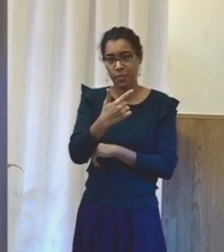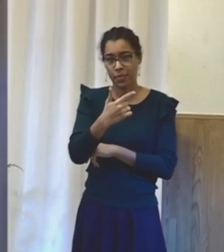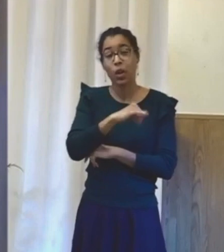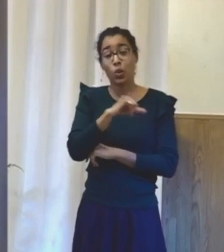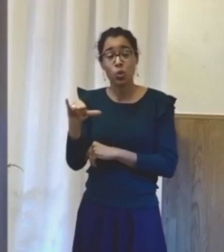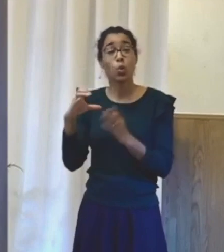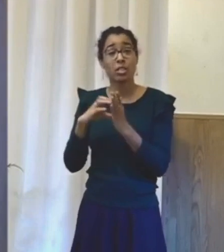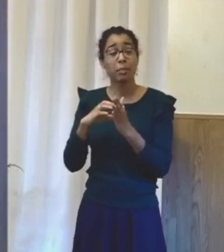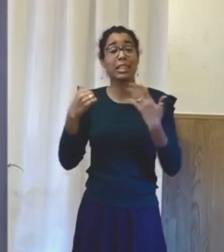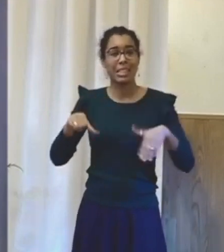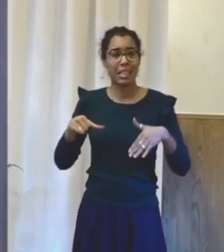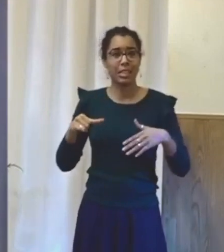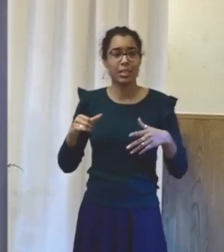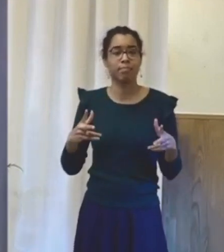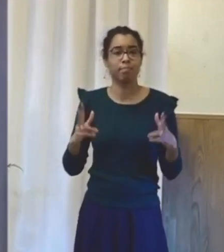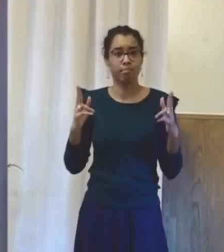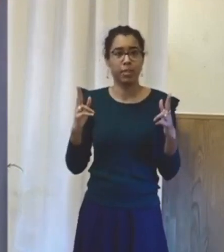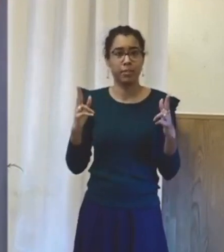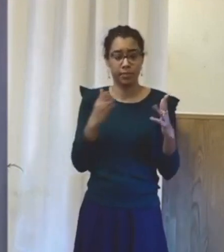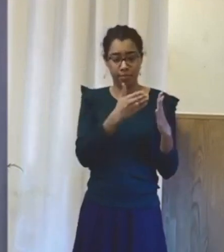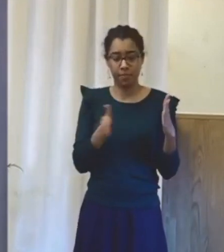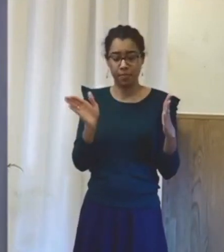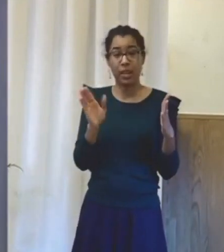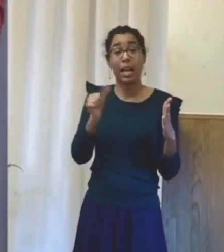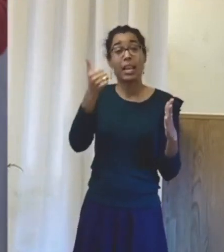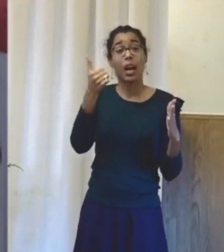chapitre 16, il y a une chose qui est dit.